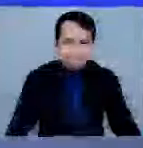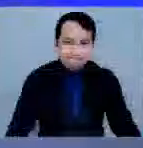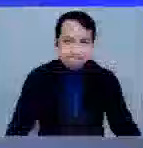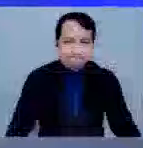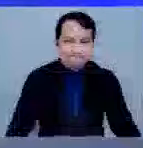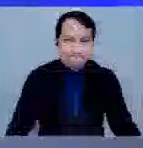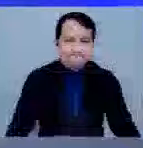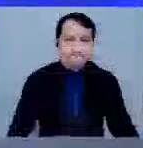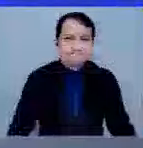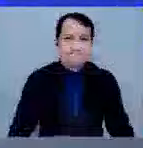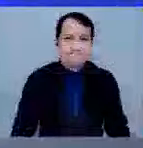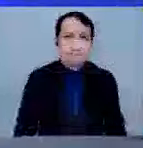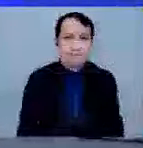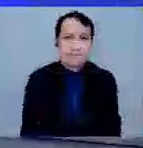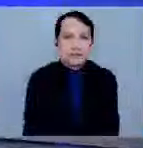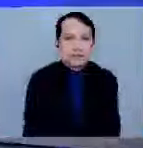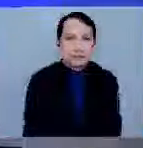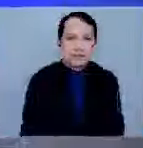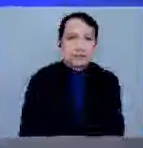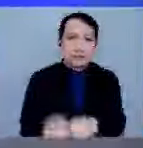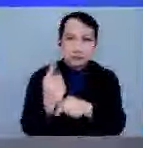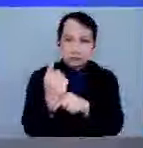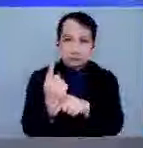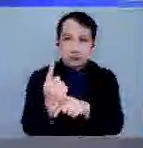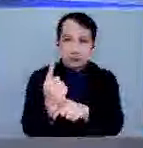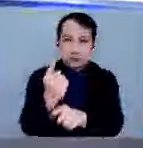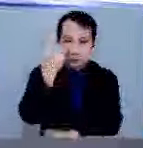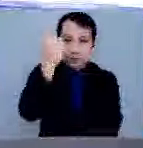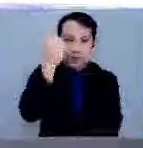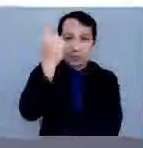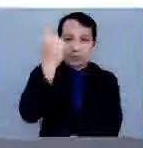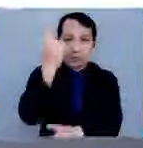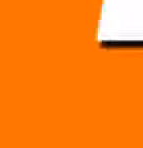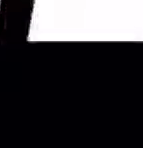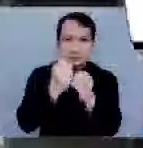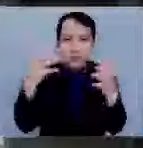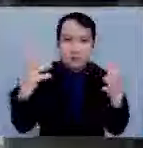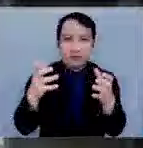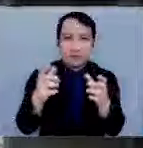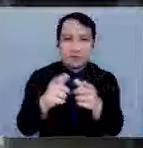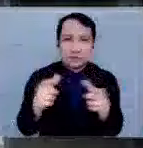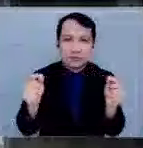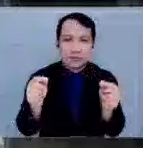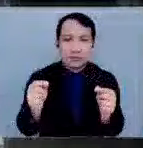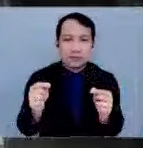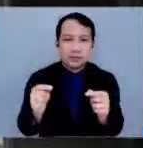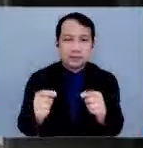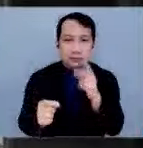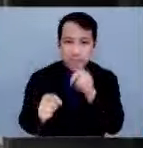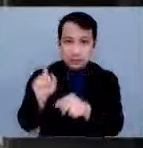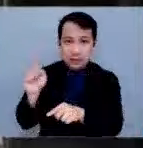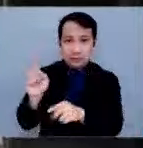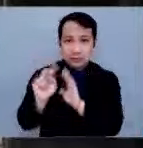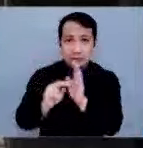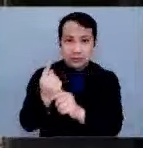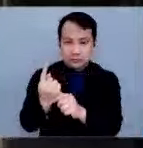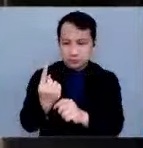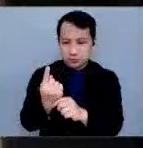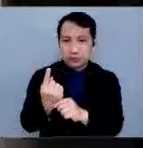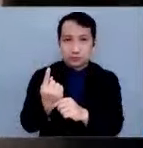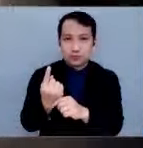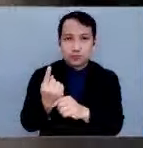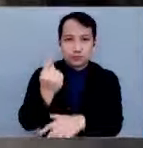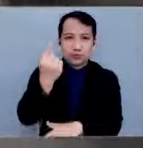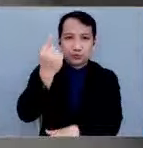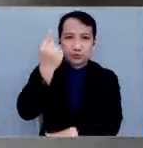Sumabog ang pumalyang space rocket sa Wakayama, Japan. Sa aerial video, makikita ang pag-takeoff ng isang Japanese space rocket. Pero